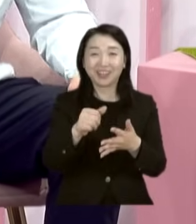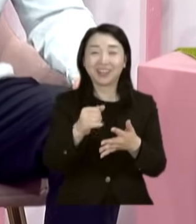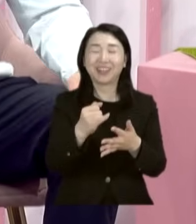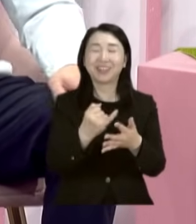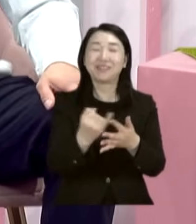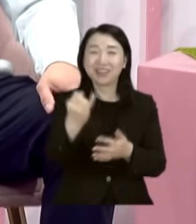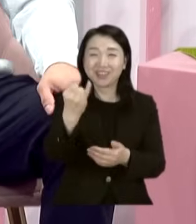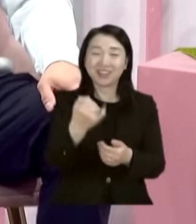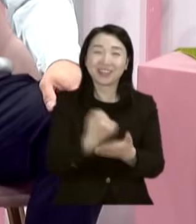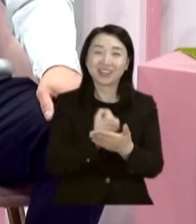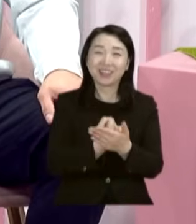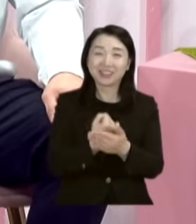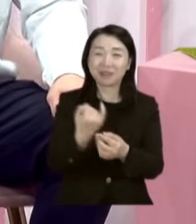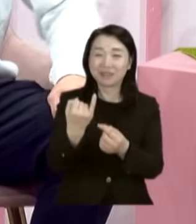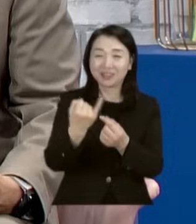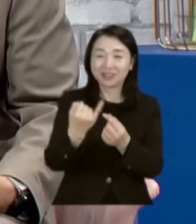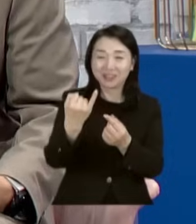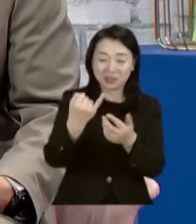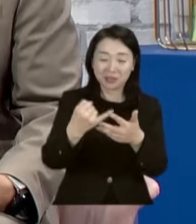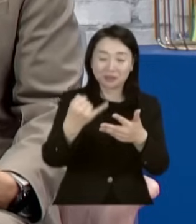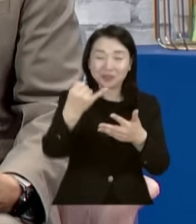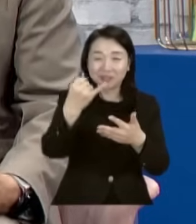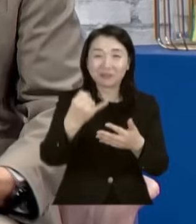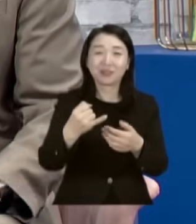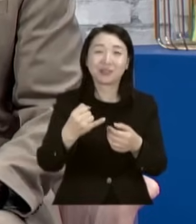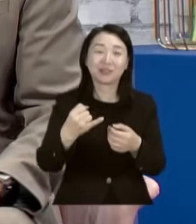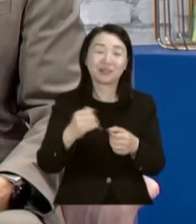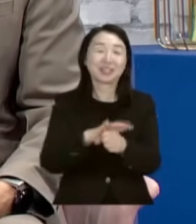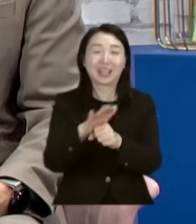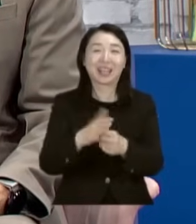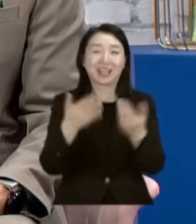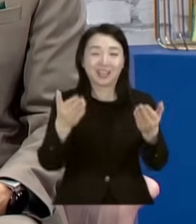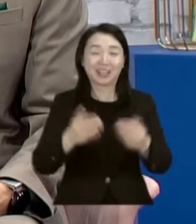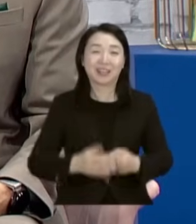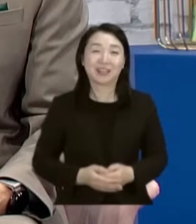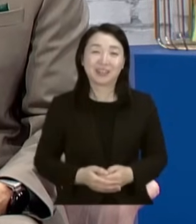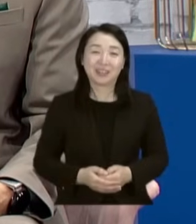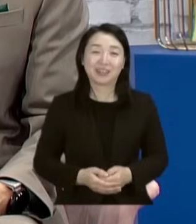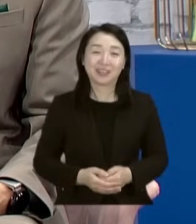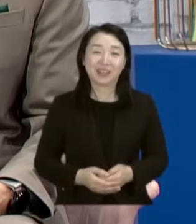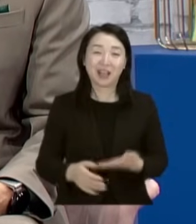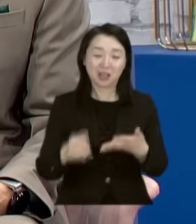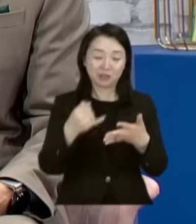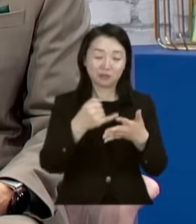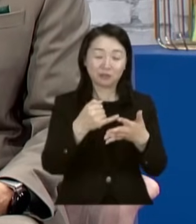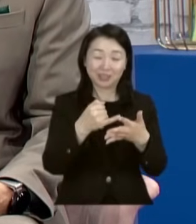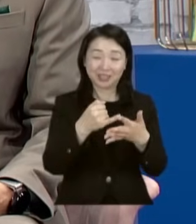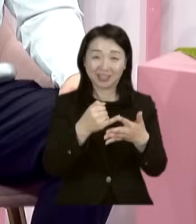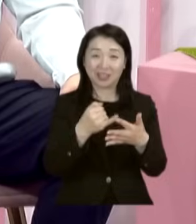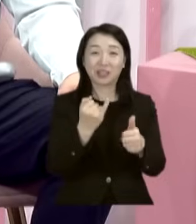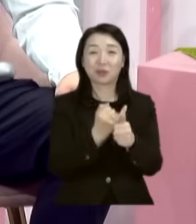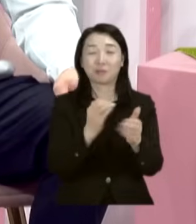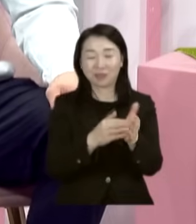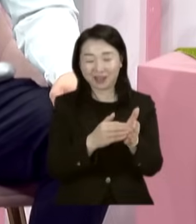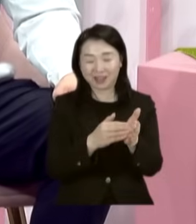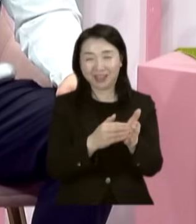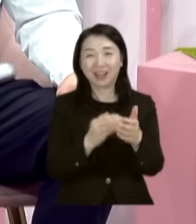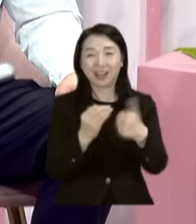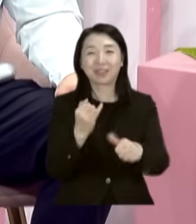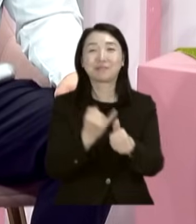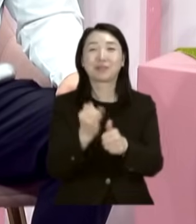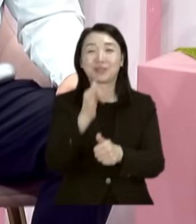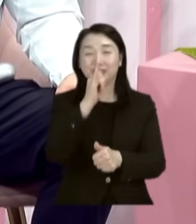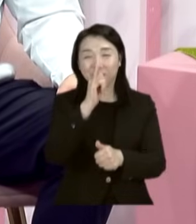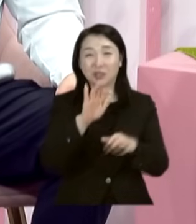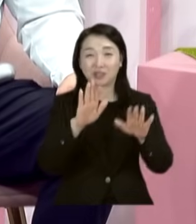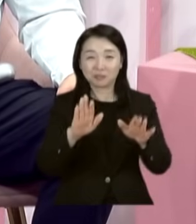사랑해 아 둘째 며느리는 있고 예예 동생이 먼저 결혼하 제가 면저 먼저 결혼했네요 그리고 이제